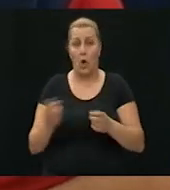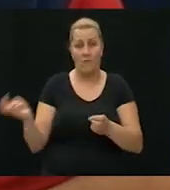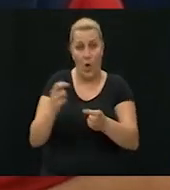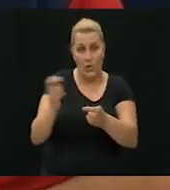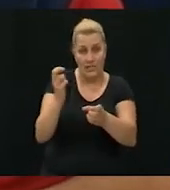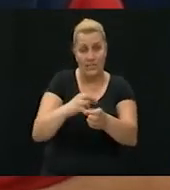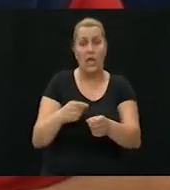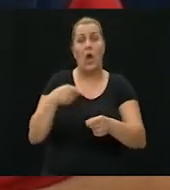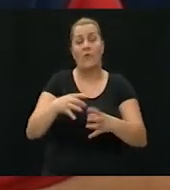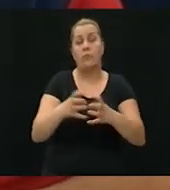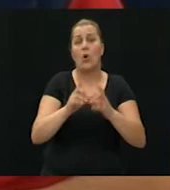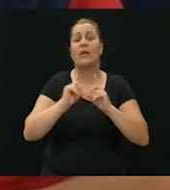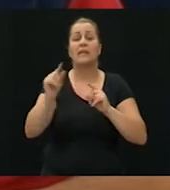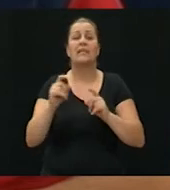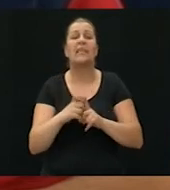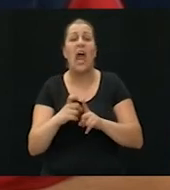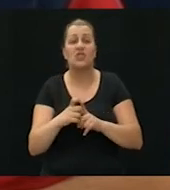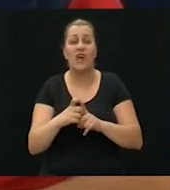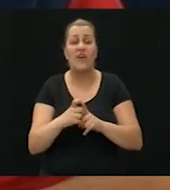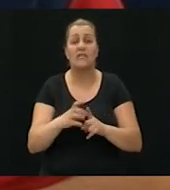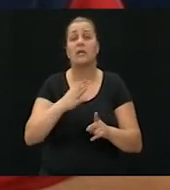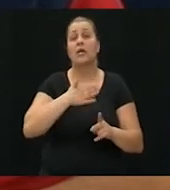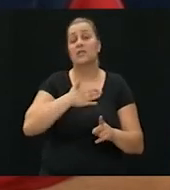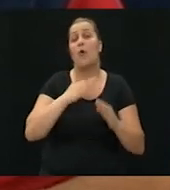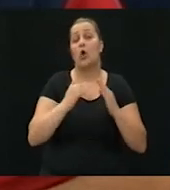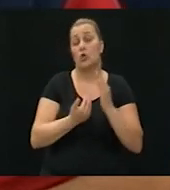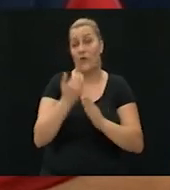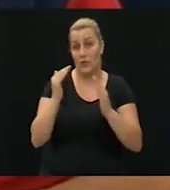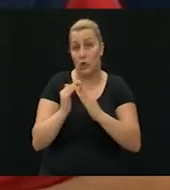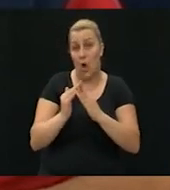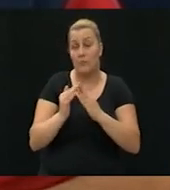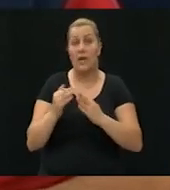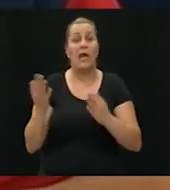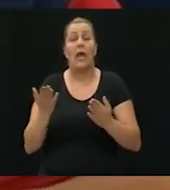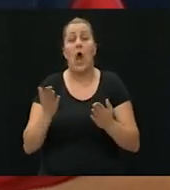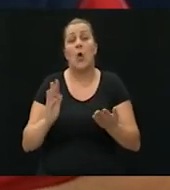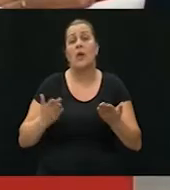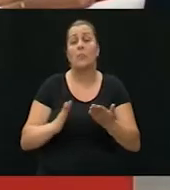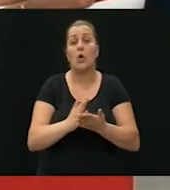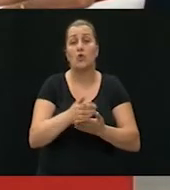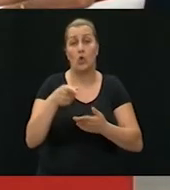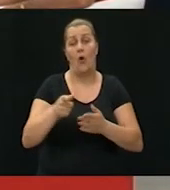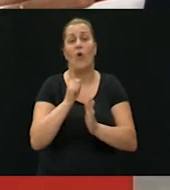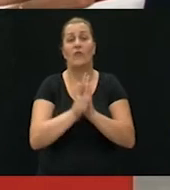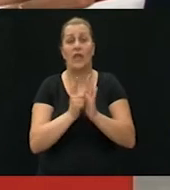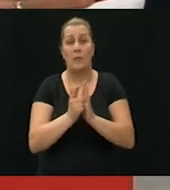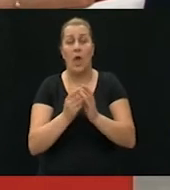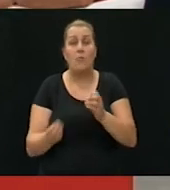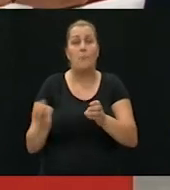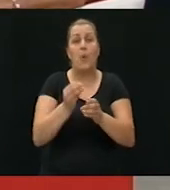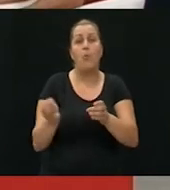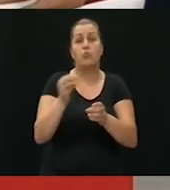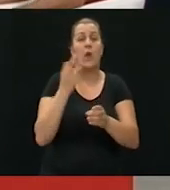Poslije 2 mjeseca bojna odlazi u vojarnu Dračevac, u svoj novi dom. Kako je satniče proteklo to vrijeme